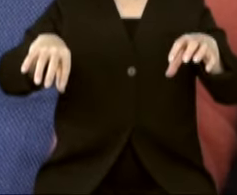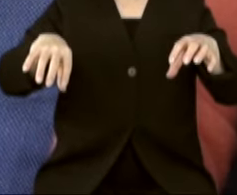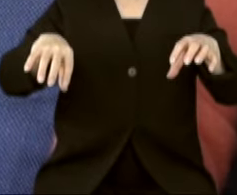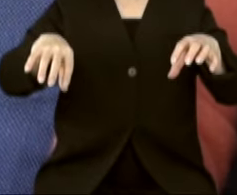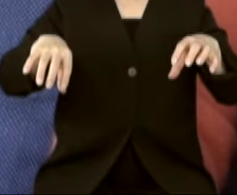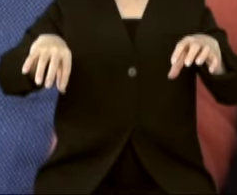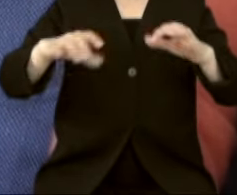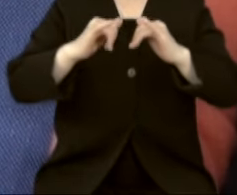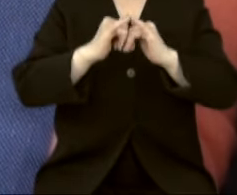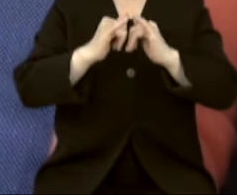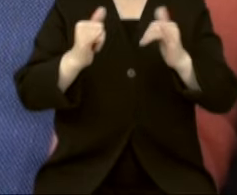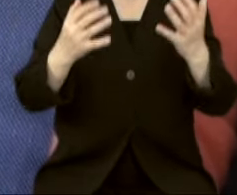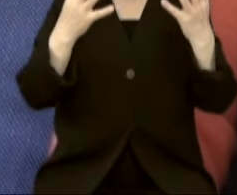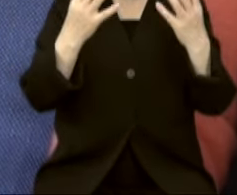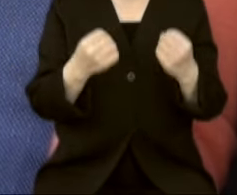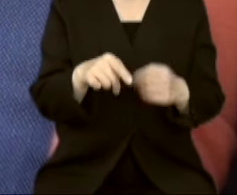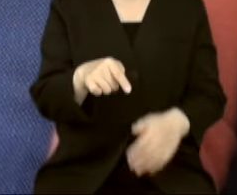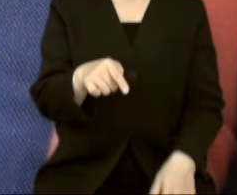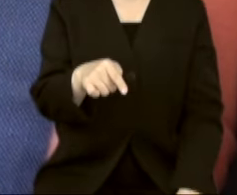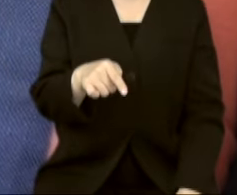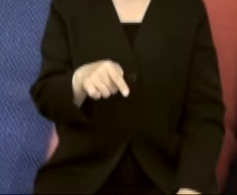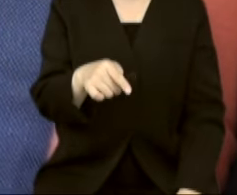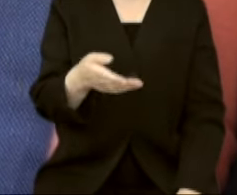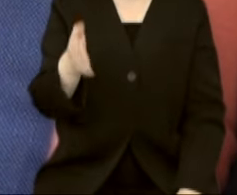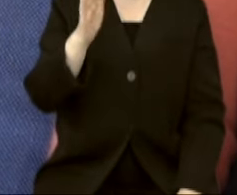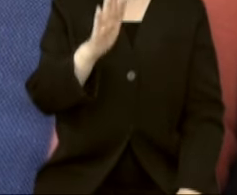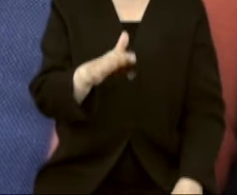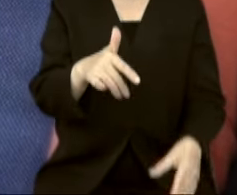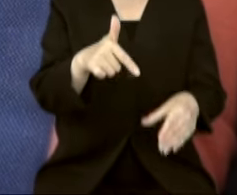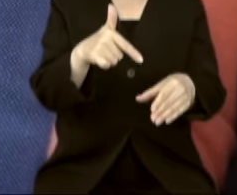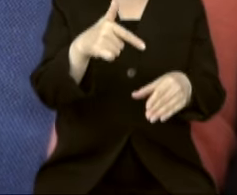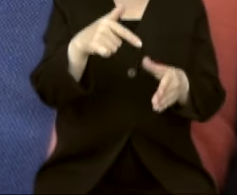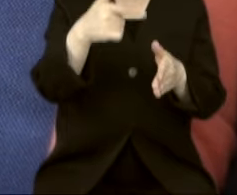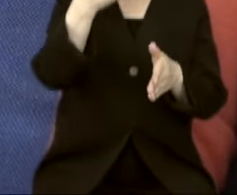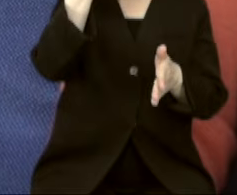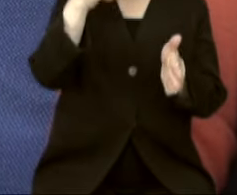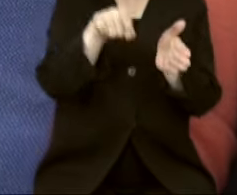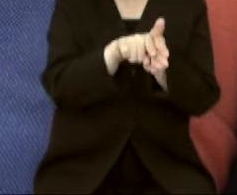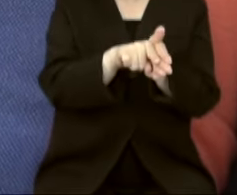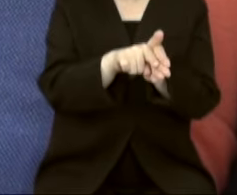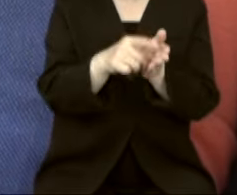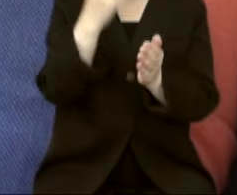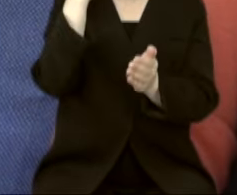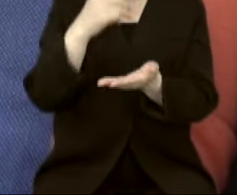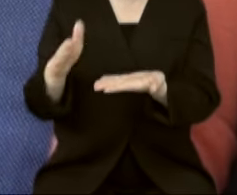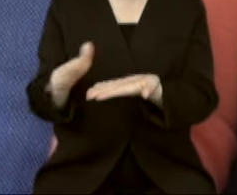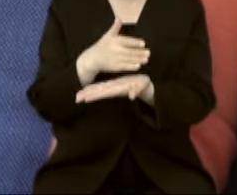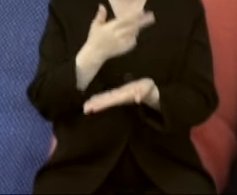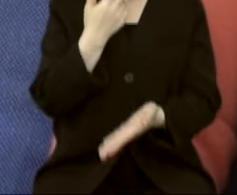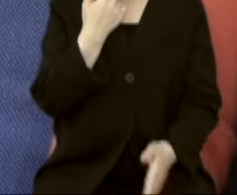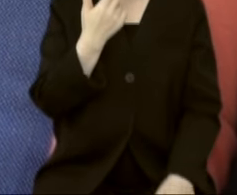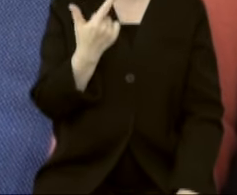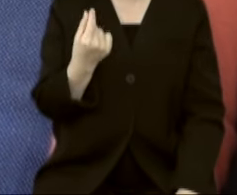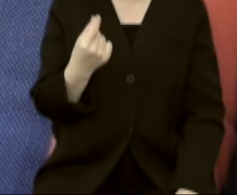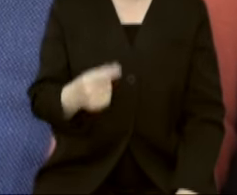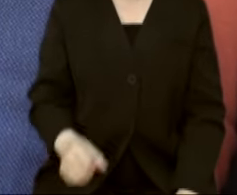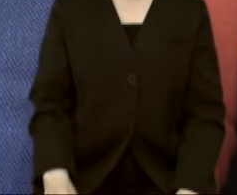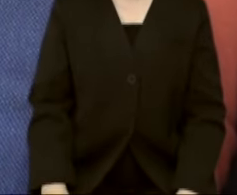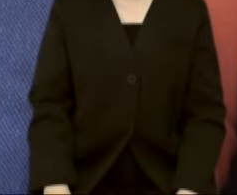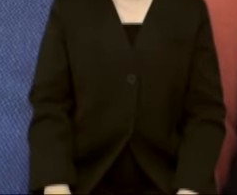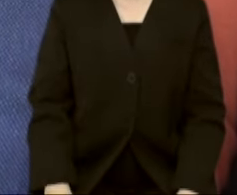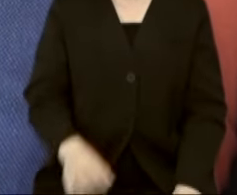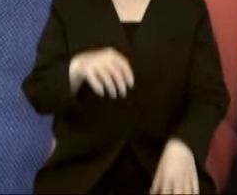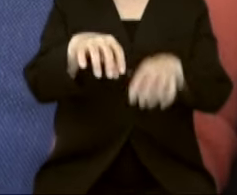거의 많은 사람 살고 있었어요. 네. 그러나 기독교 사람 한 사람도 없었어요. 그래서